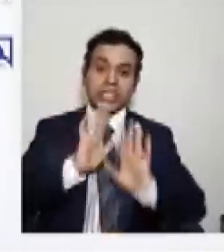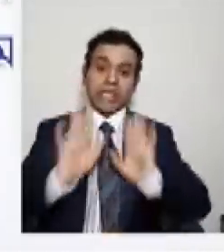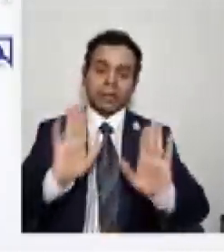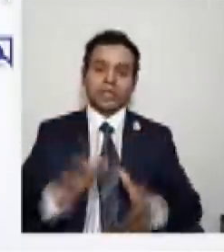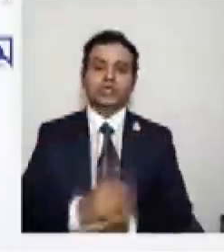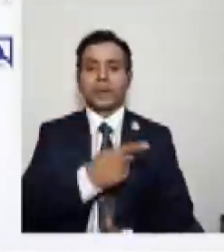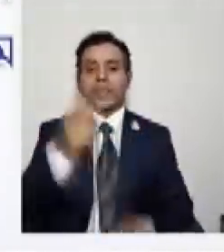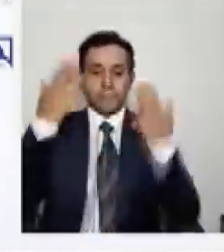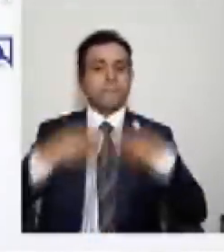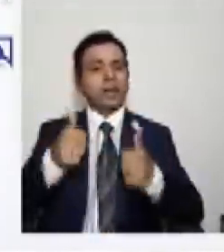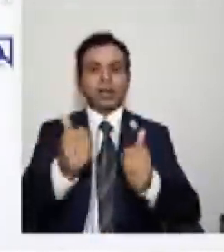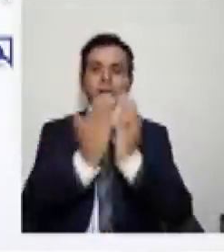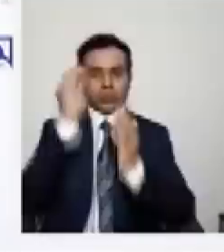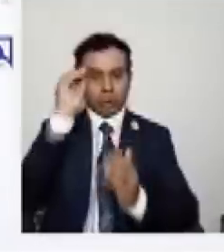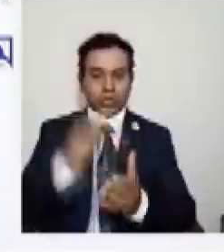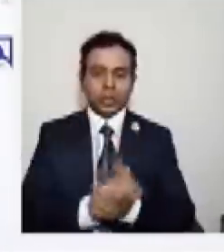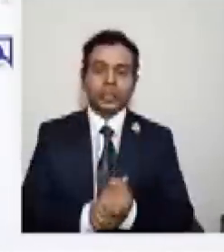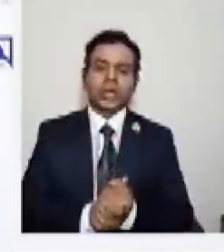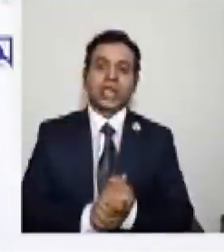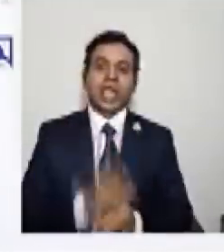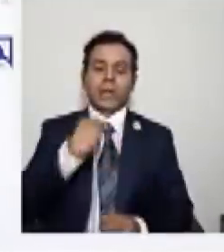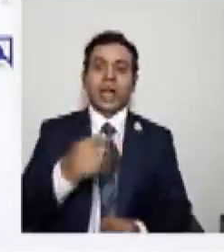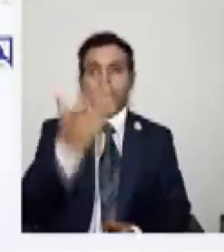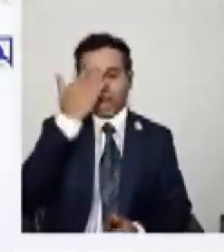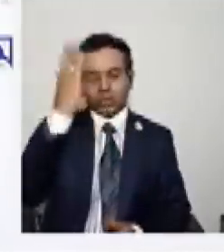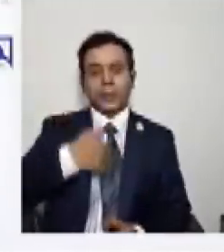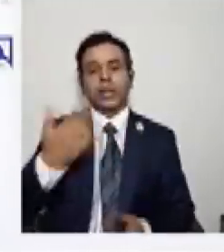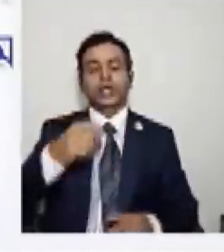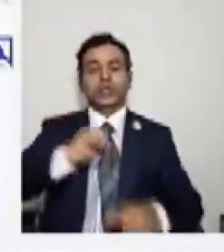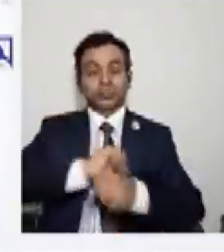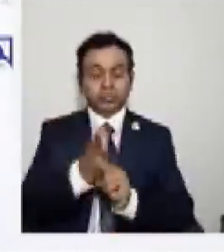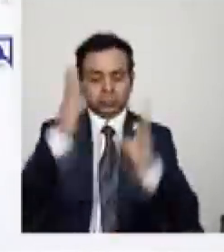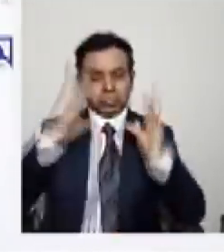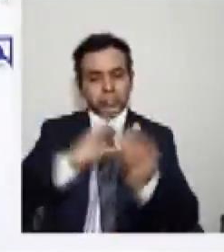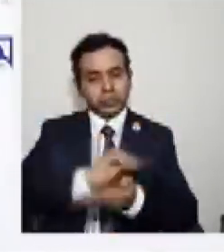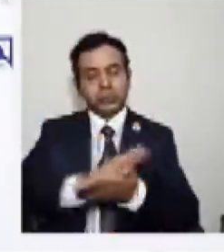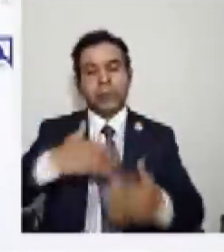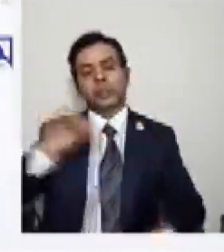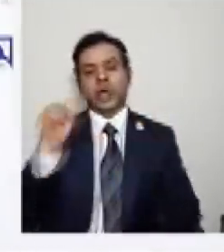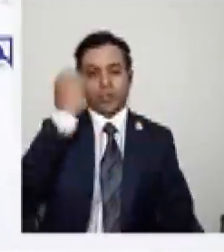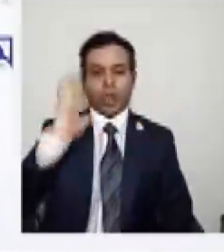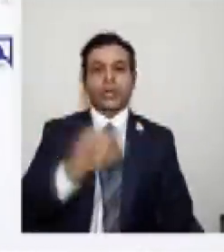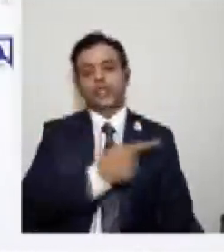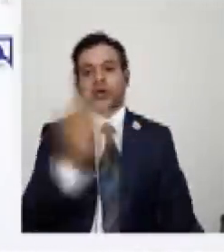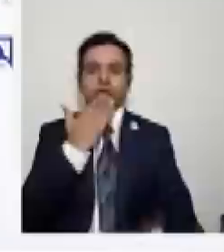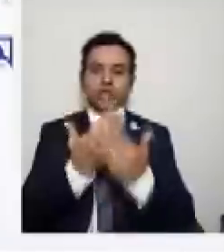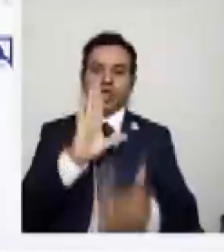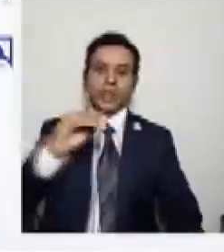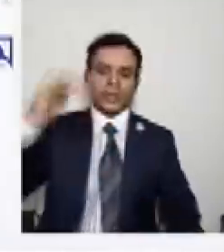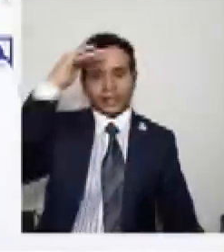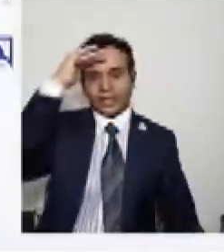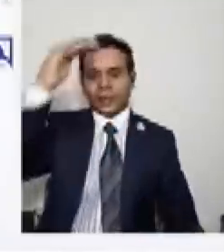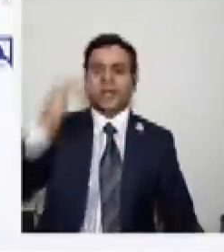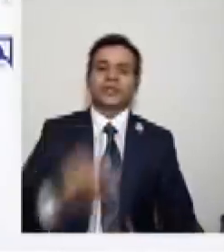হওয়ার সময় যেন সকল রকম সাবধানতা অবলম্বন করে বের হই। সবাই ভালো থাকবেন, সুস্থ থাকবেন এবং নিশ্চয়ই আমরা এই যুদ্ধে